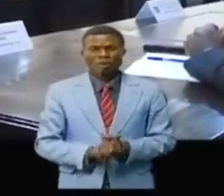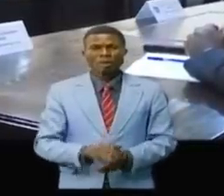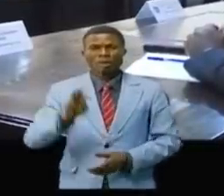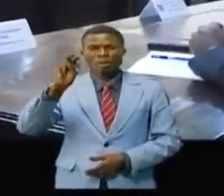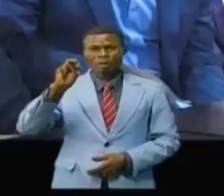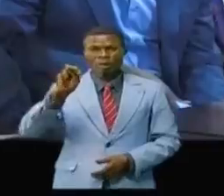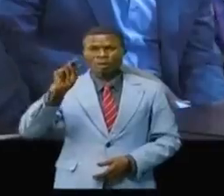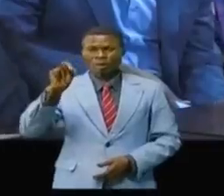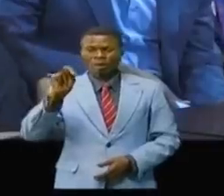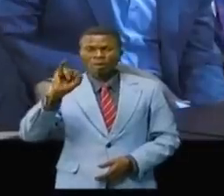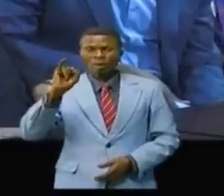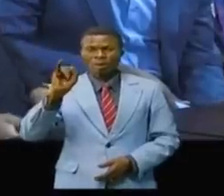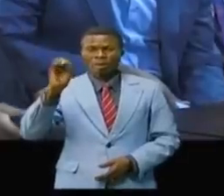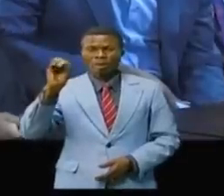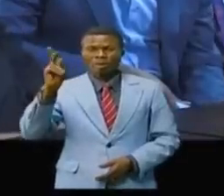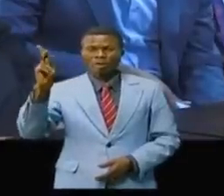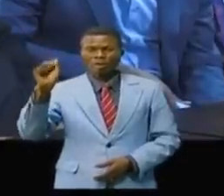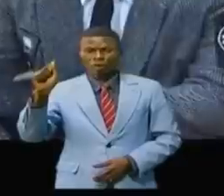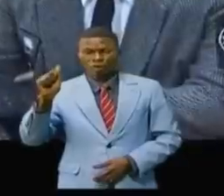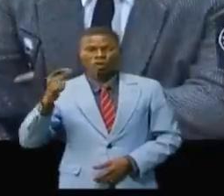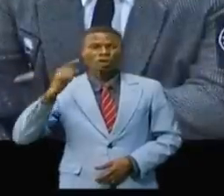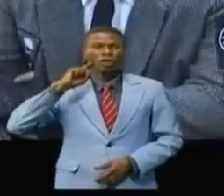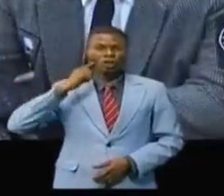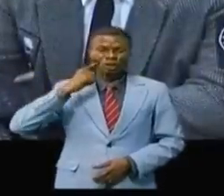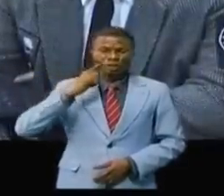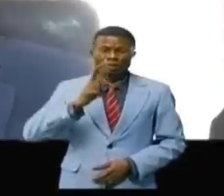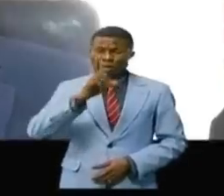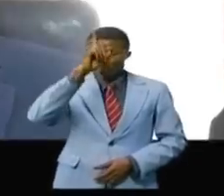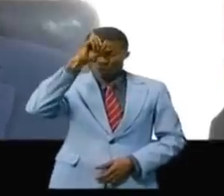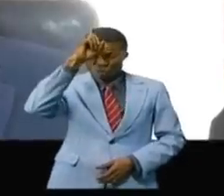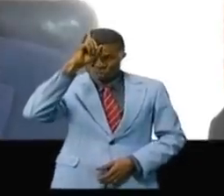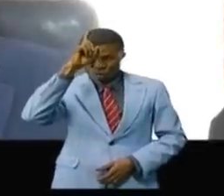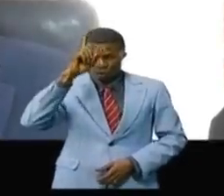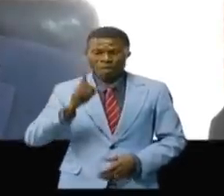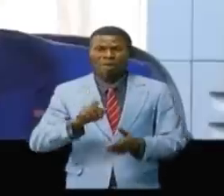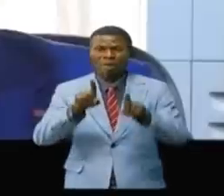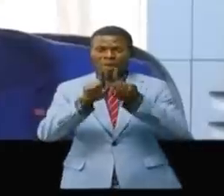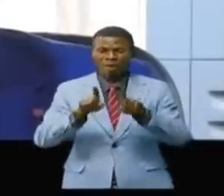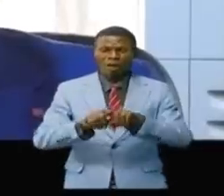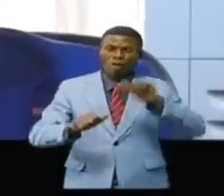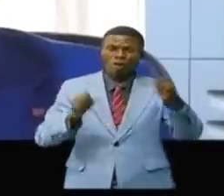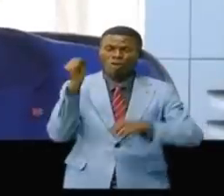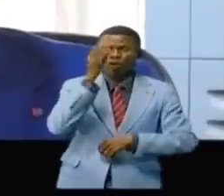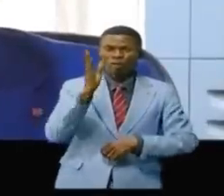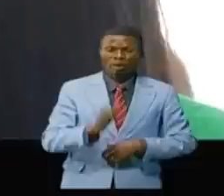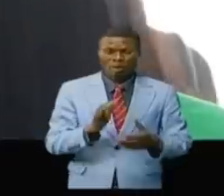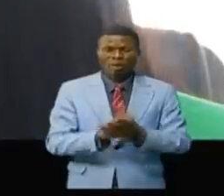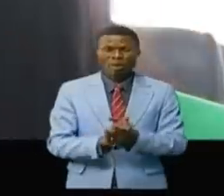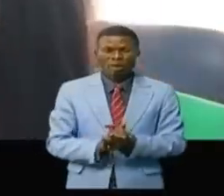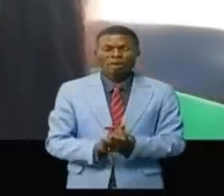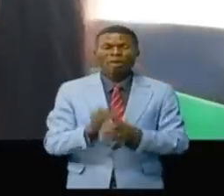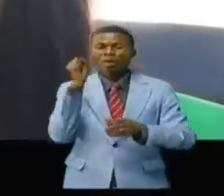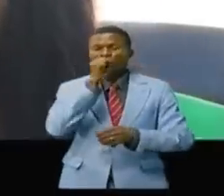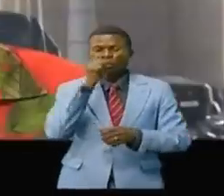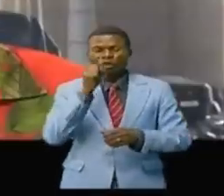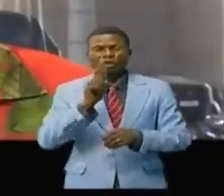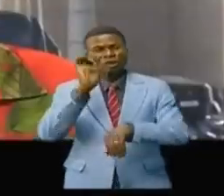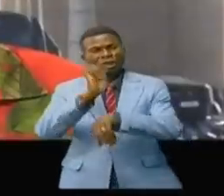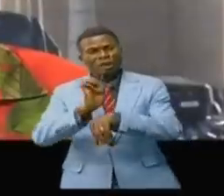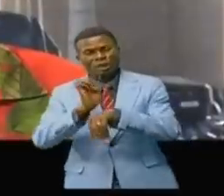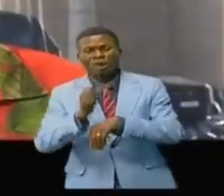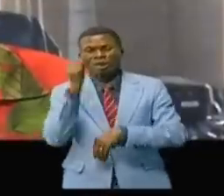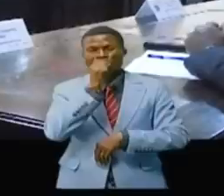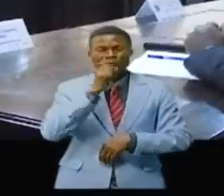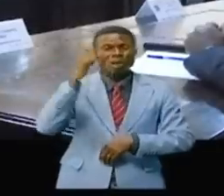Ngiama Werason, Jean-Bédel Mpiana, Félix Oisekwa, Redi Amissi, Héritier Watanabe, Michel Bakenda, Rebo Chulo, Trina